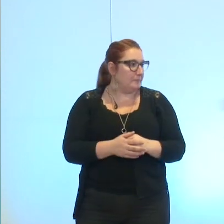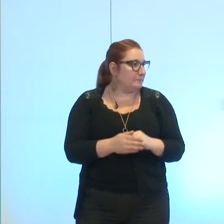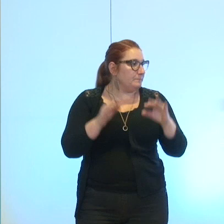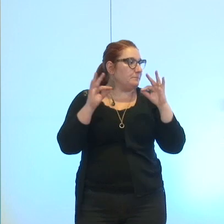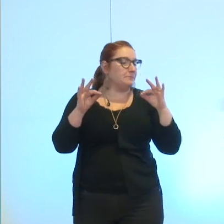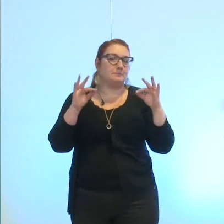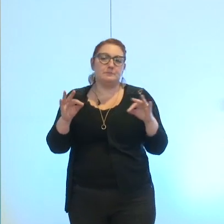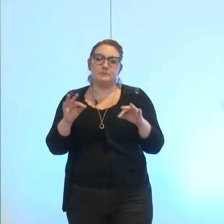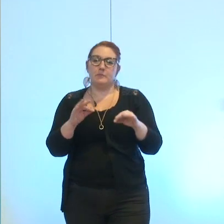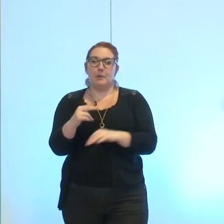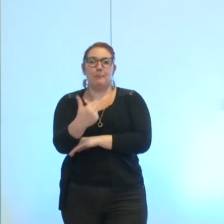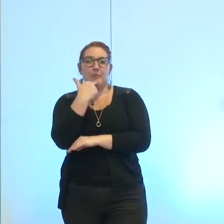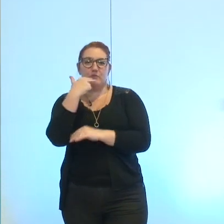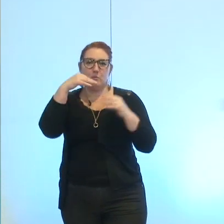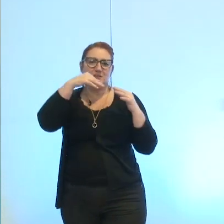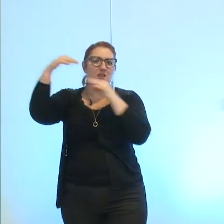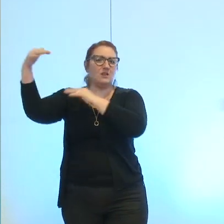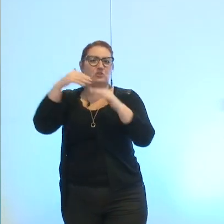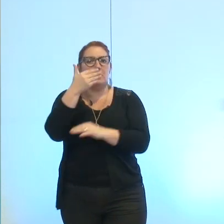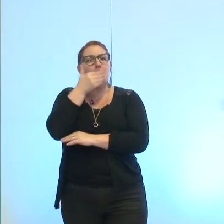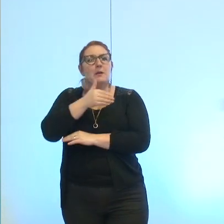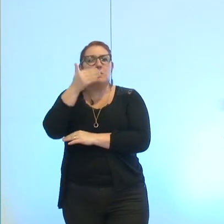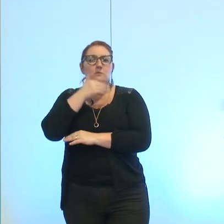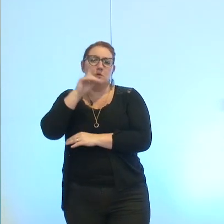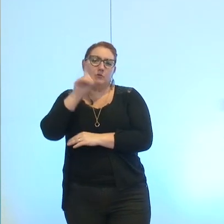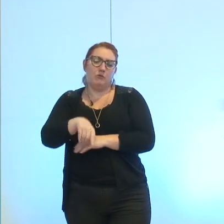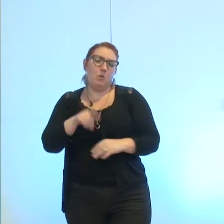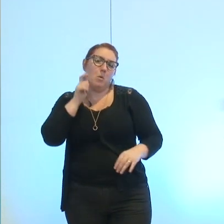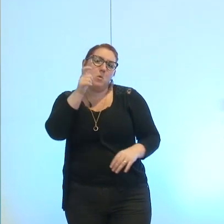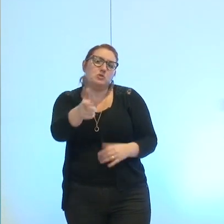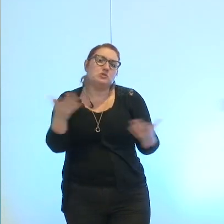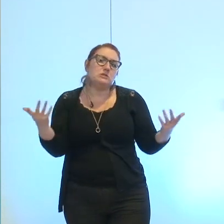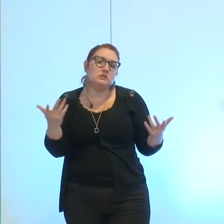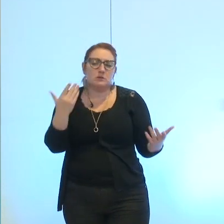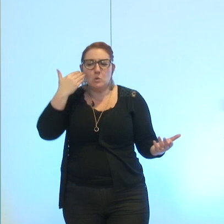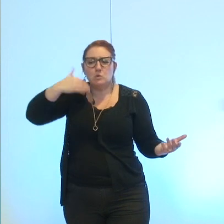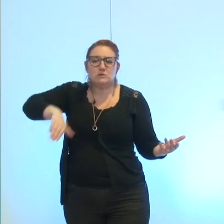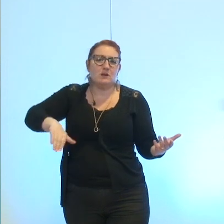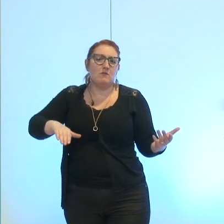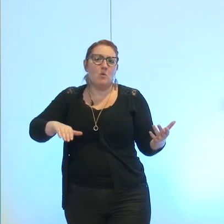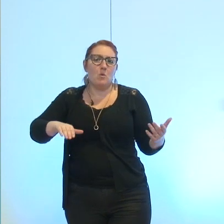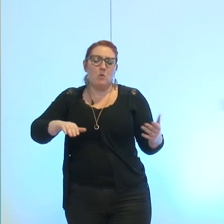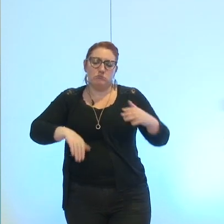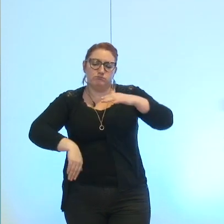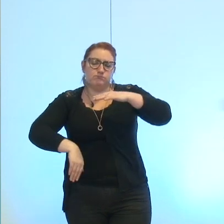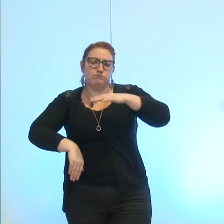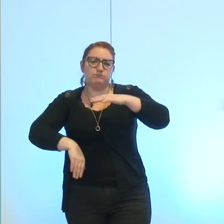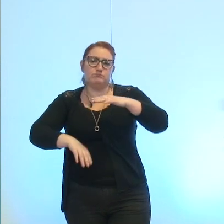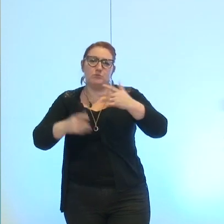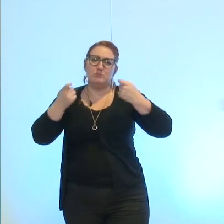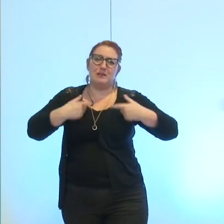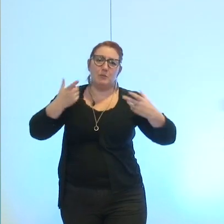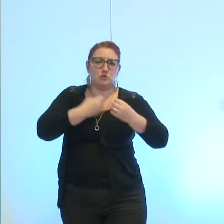l'amélioration des performances énergétiques il faut être rationnel nous savons qu'il y a un surcût lié à la réglementation